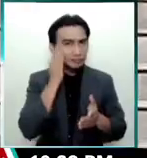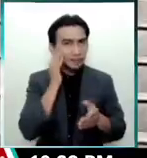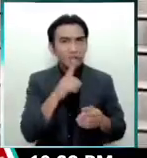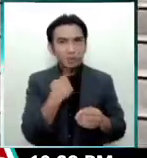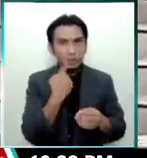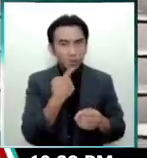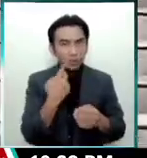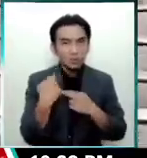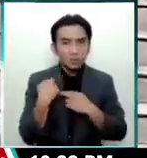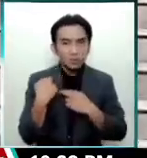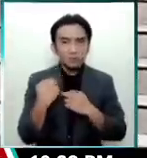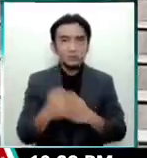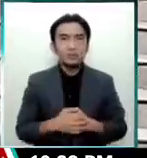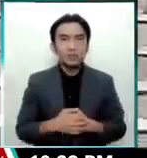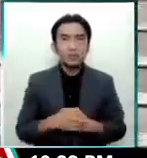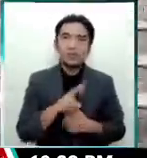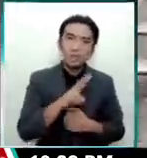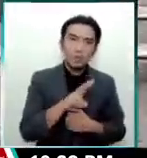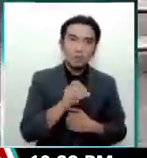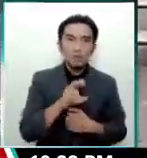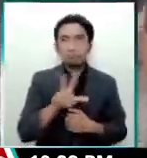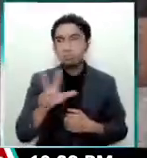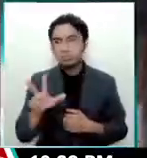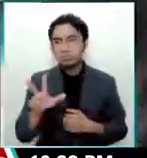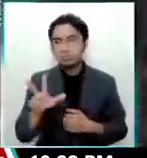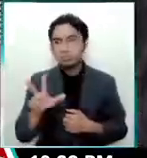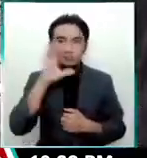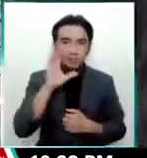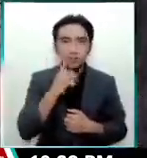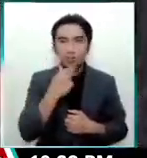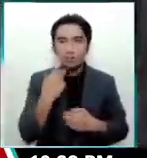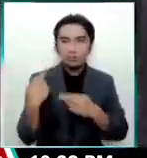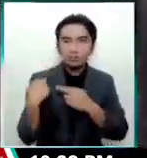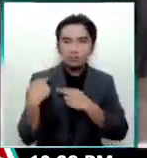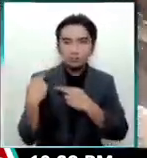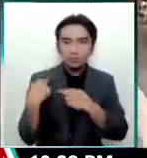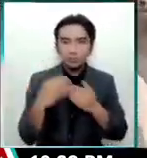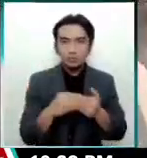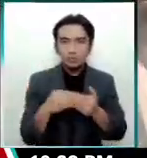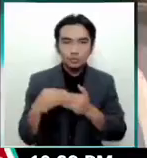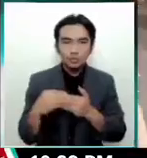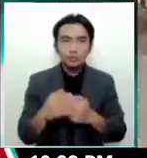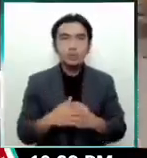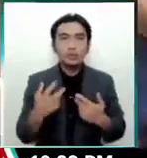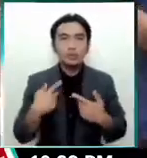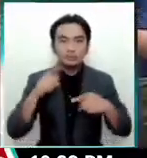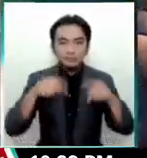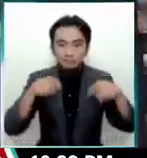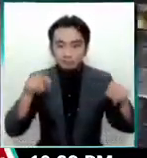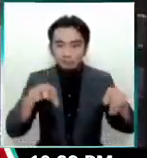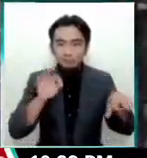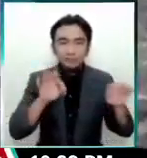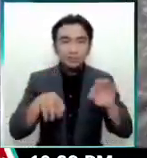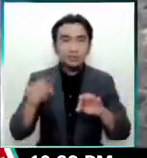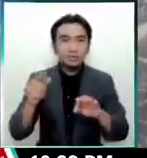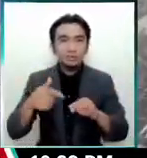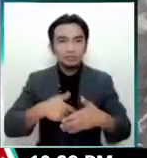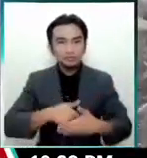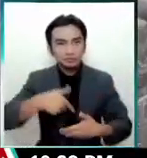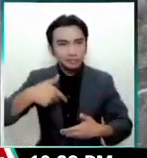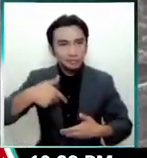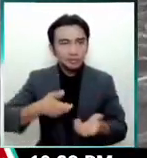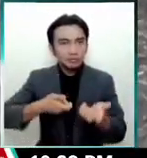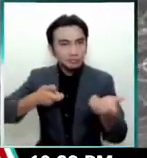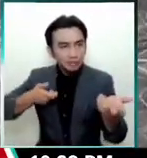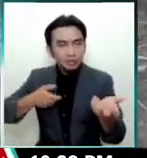ang pinaghahanap. Samantala, nakarecover ng sari-saring gamit na pagmamayari umano ng mga sumalakay kina Degamo. Nahukay